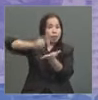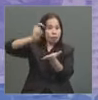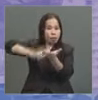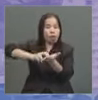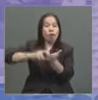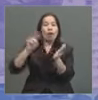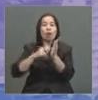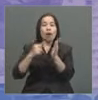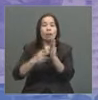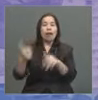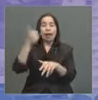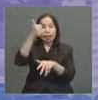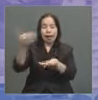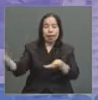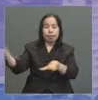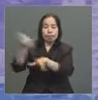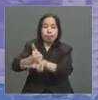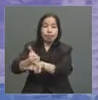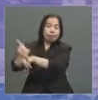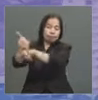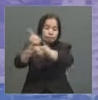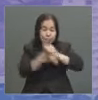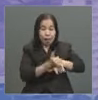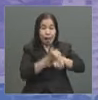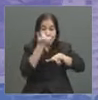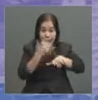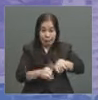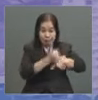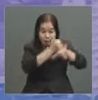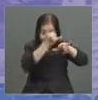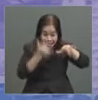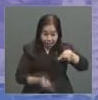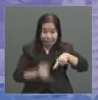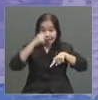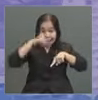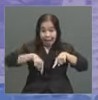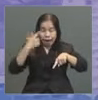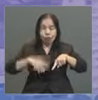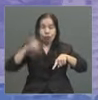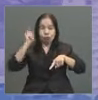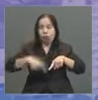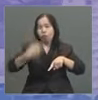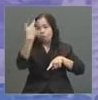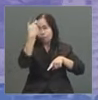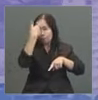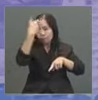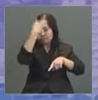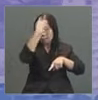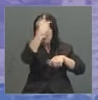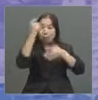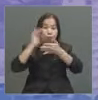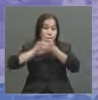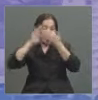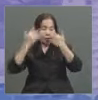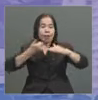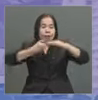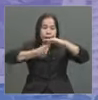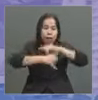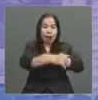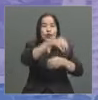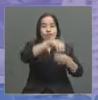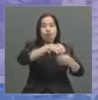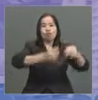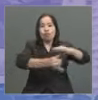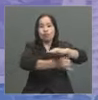าสามารถขึ้นเครื่องบินมาได้เมื่อมาถึงที่สนามบินแล้วก็ผ่านกระบวนการคัดกรองผมเข้าใจว่าตอนนี้ทางกระทรวงสาธารณสุขก็ได้มีการห